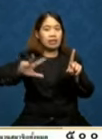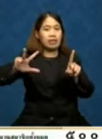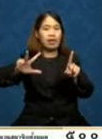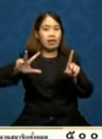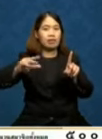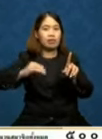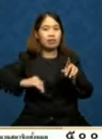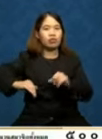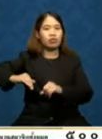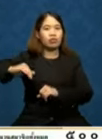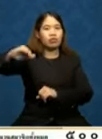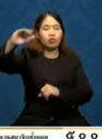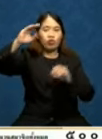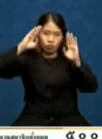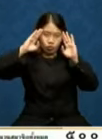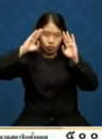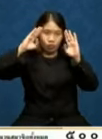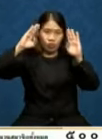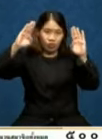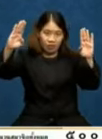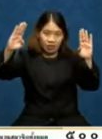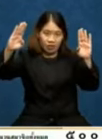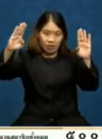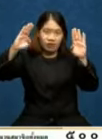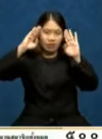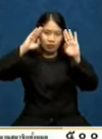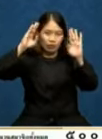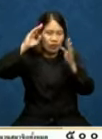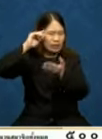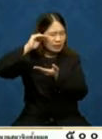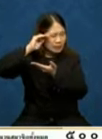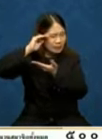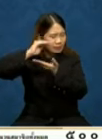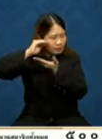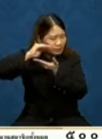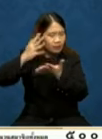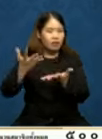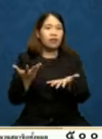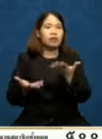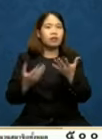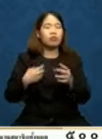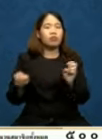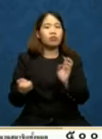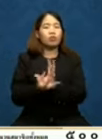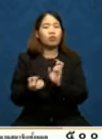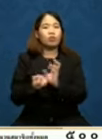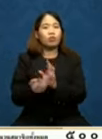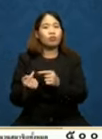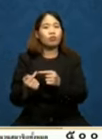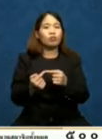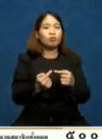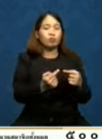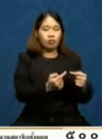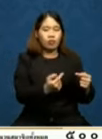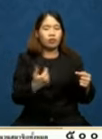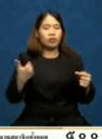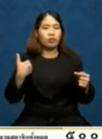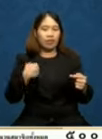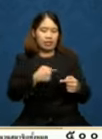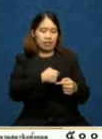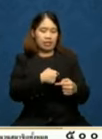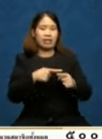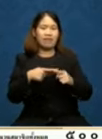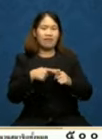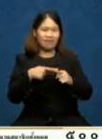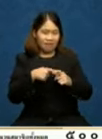ดยไม่ได้รับประสบการณ์เลวร้ายในวัยเด็กจากพ่อแม่และผลกระทบที่เกิดจากต่อเนื่องไปกับบาดแผลในจิตใจ